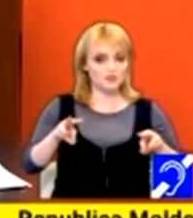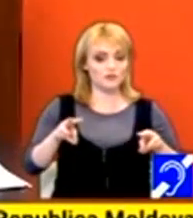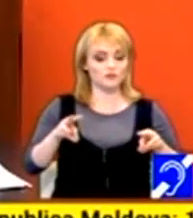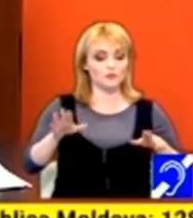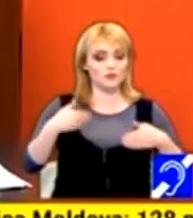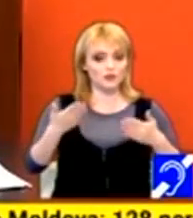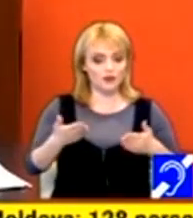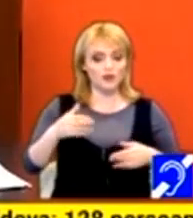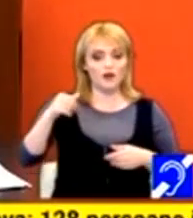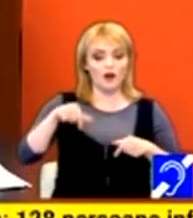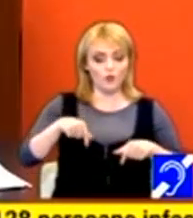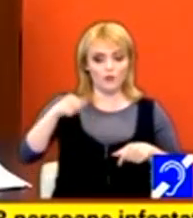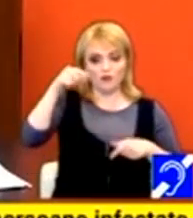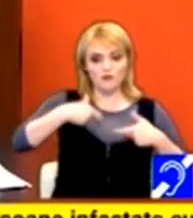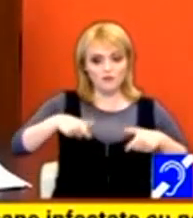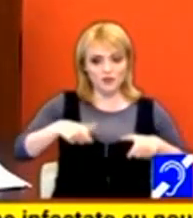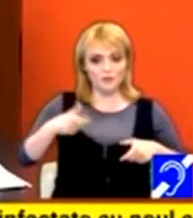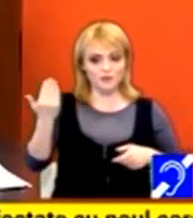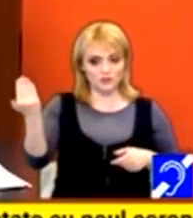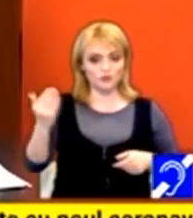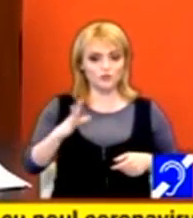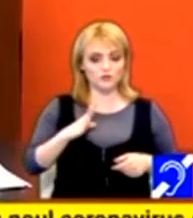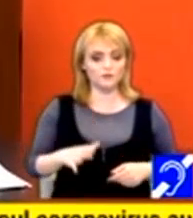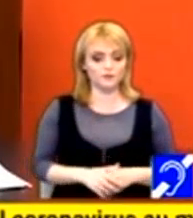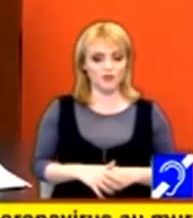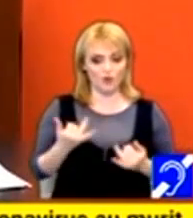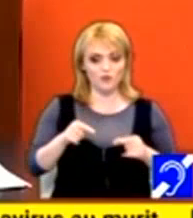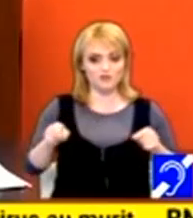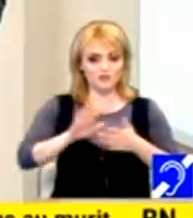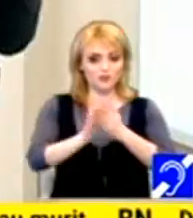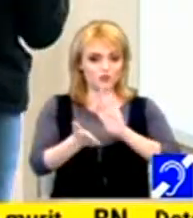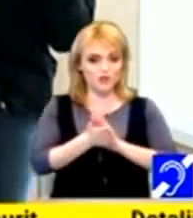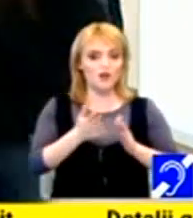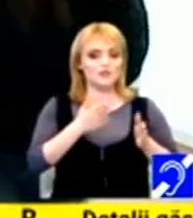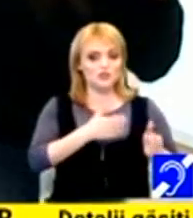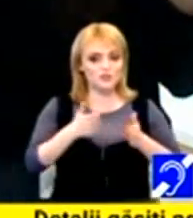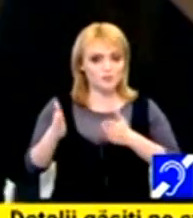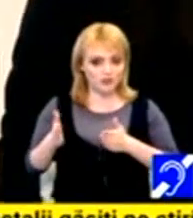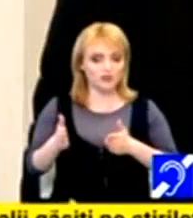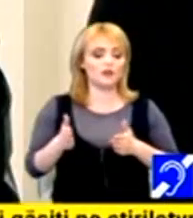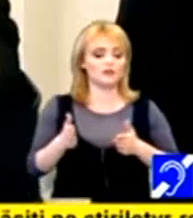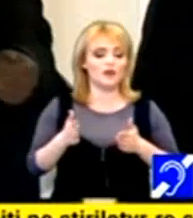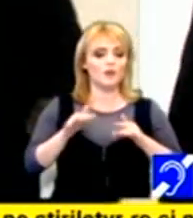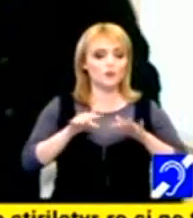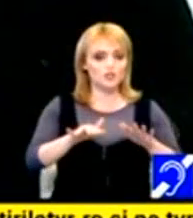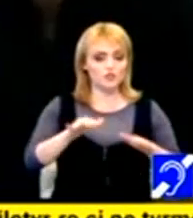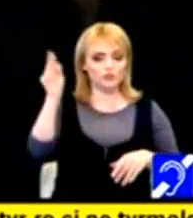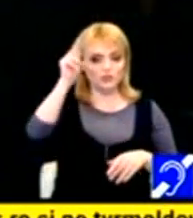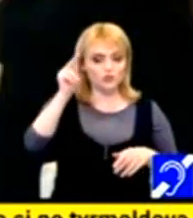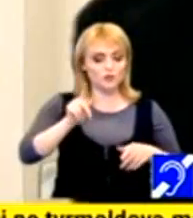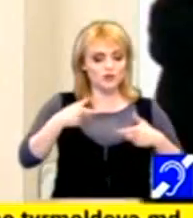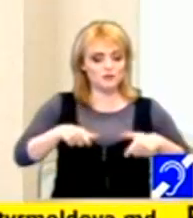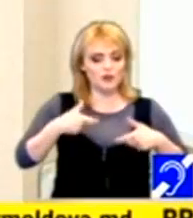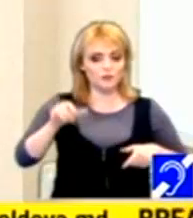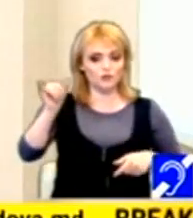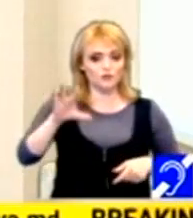universitar 2019-2020, pe perioada stării de urgență, cu respectarea calității procesului educațional, susținerea